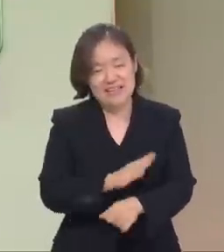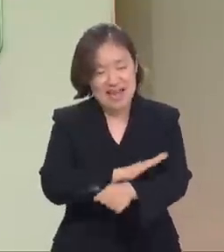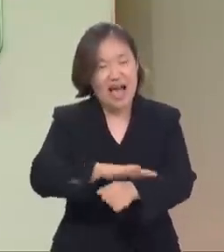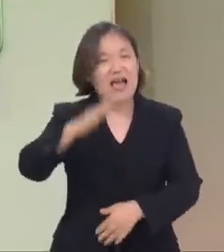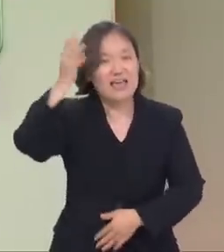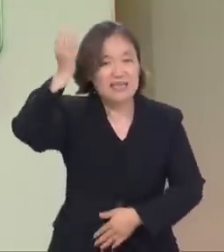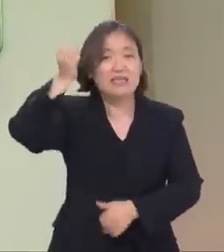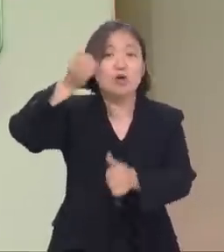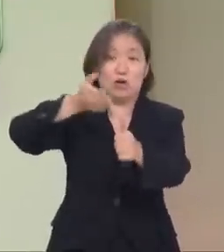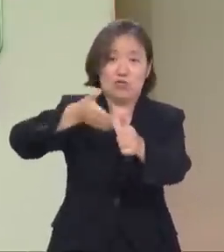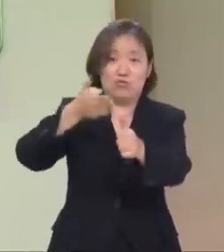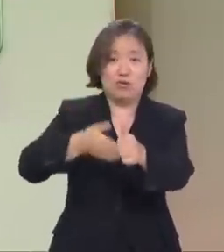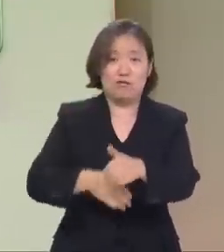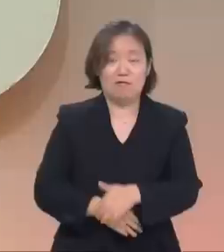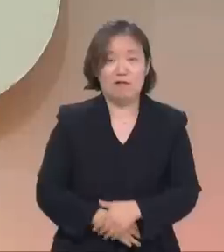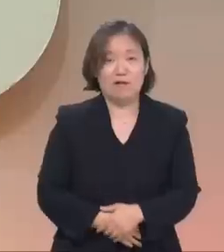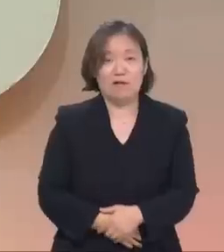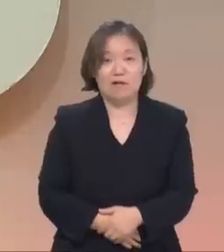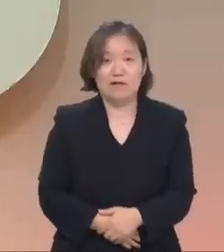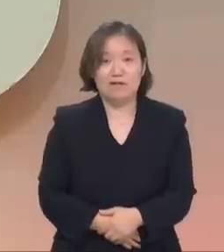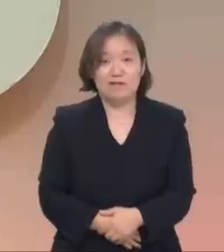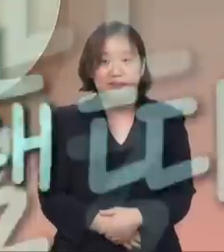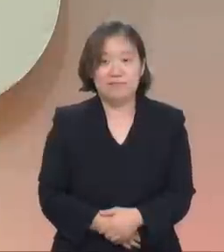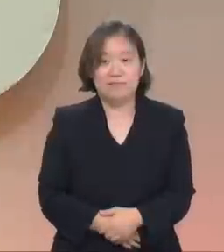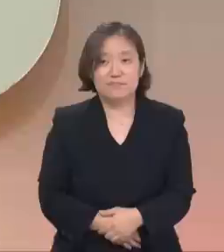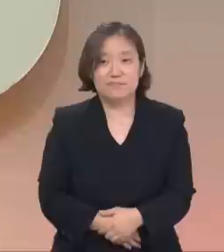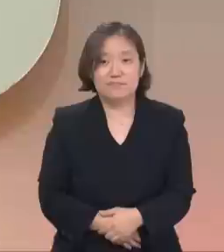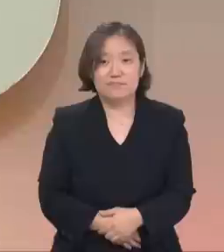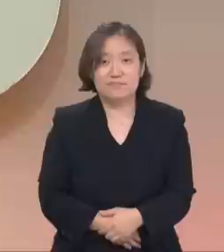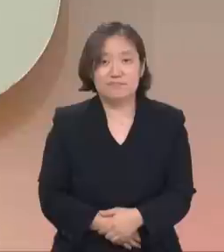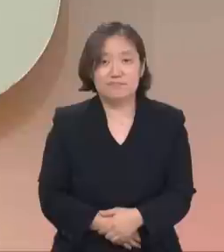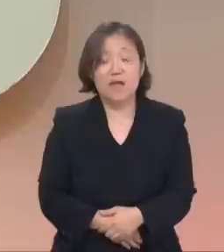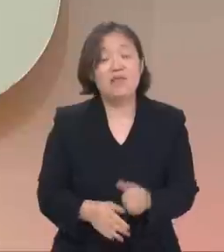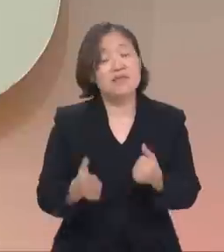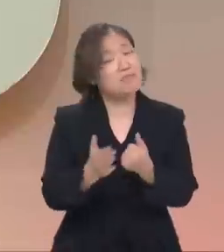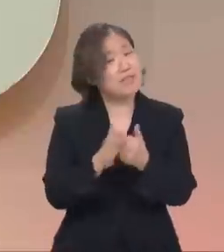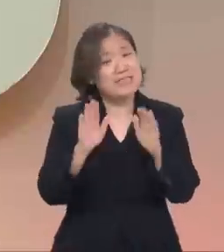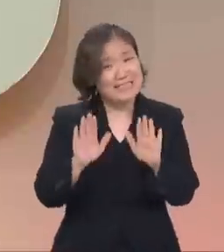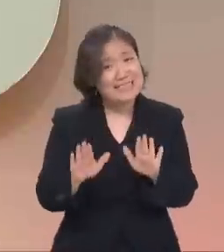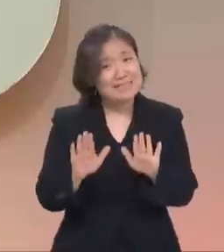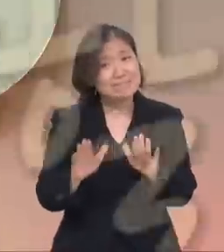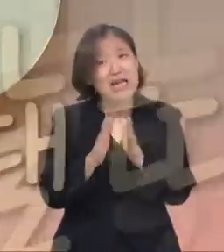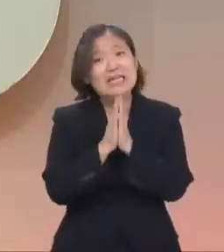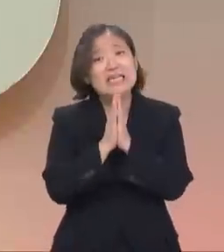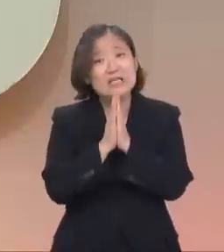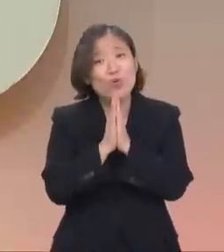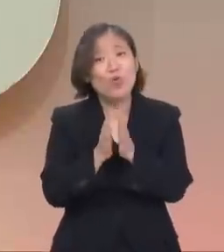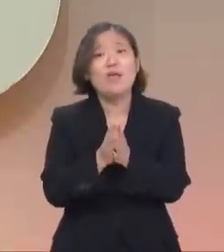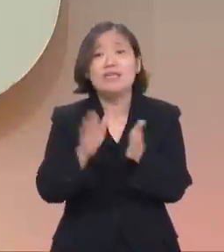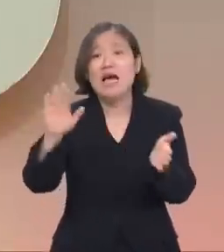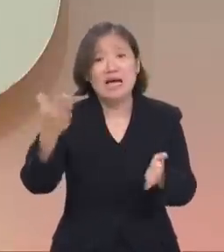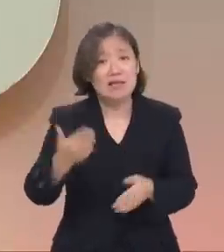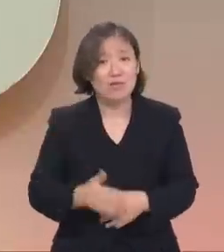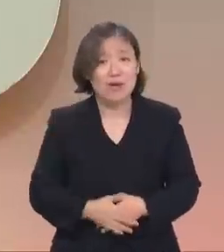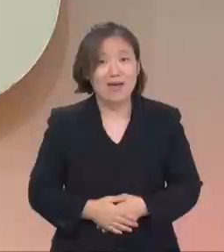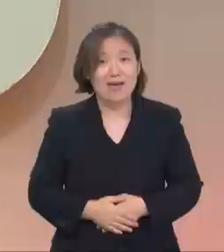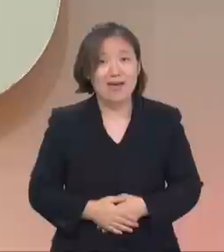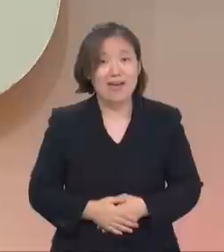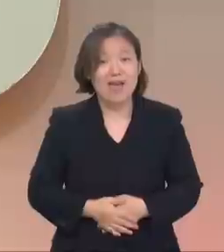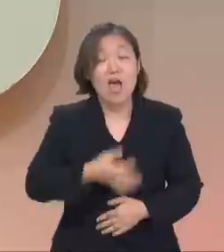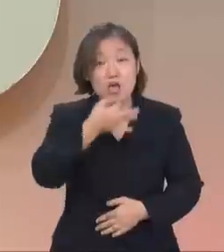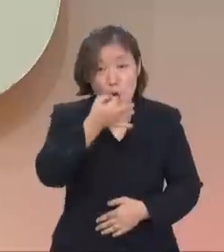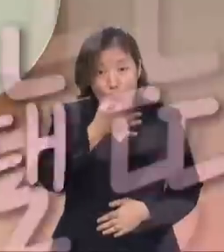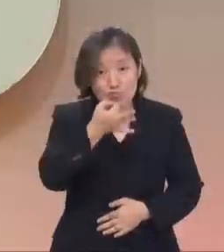것을 꼭 명심하셔야 됩니다 그러니까 지금이 바로 기도할 때입니다 지금의 바로 염불할